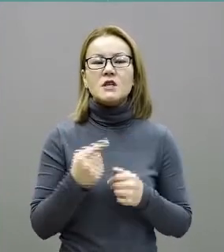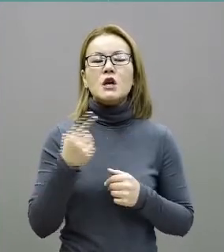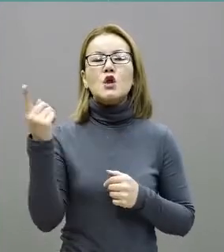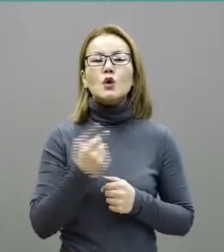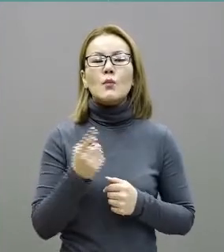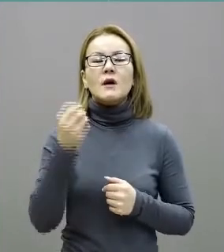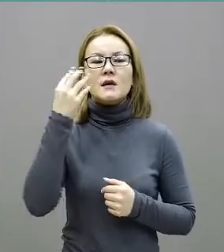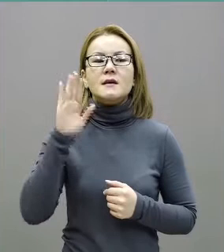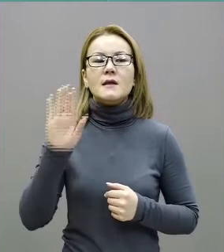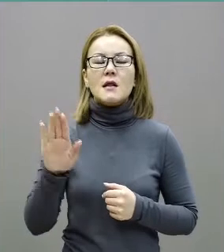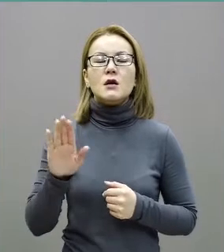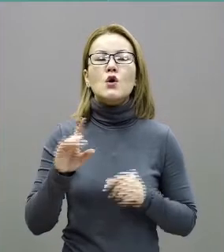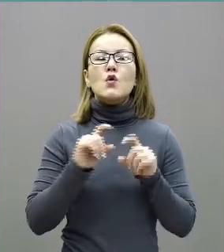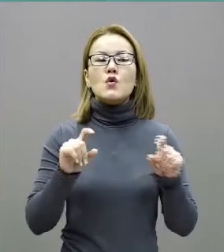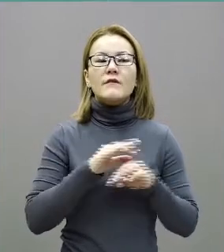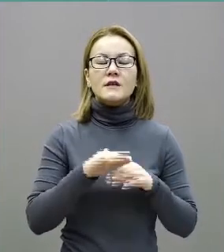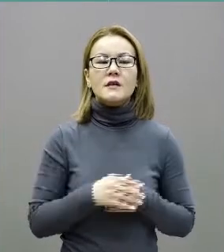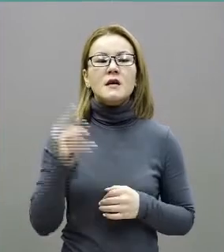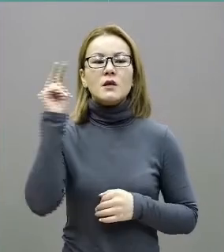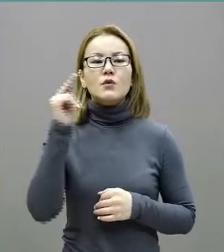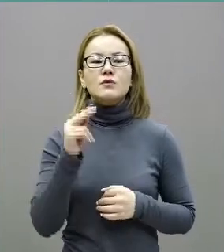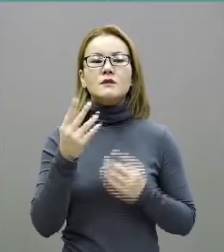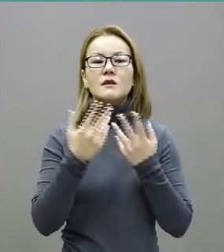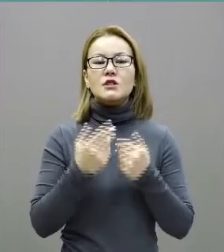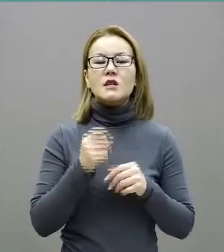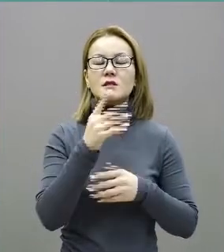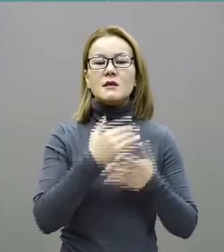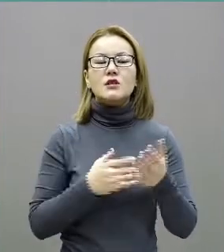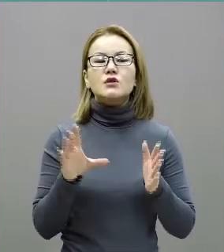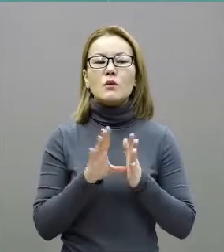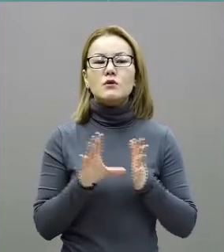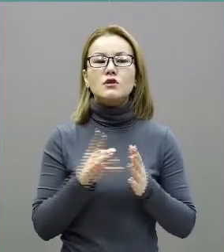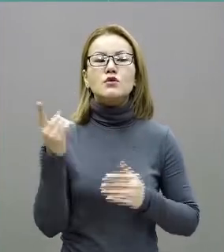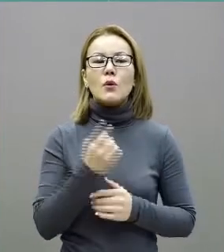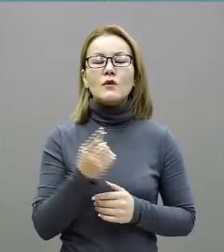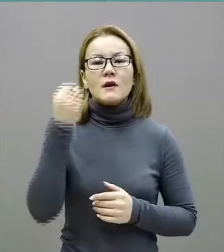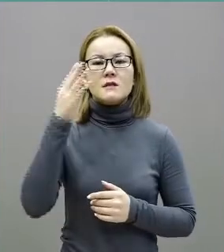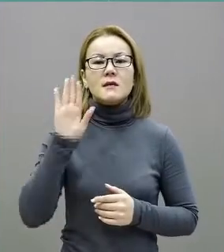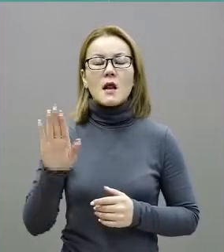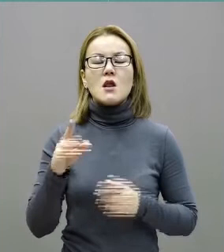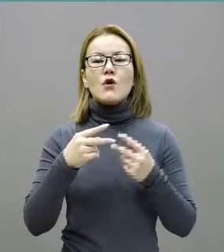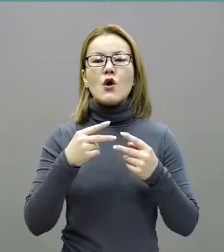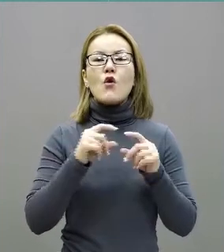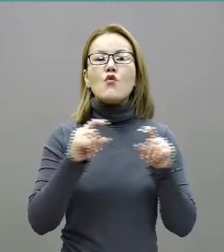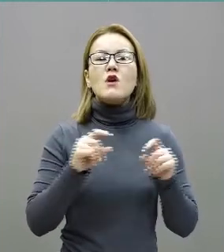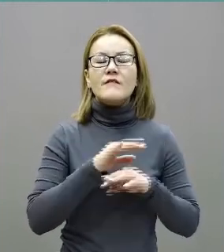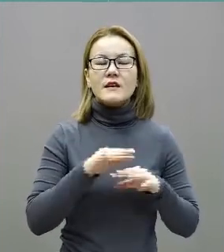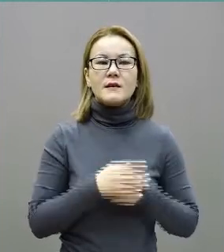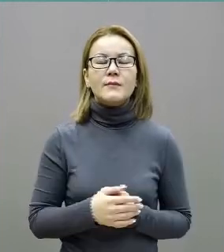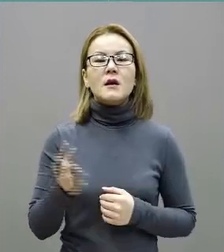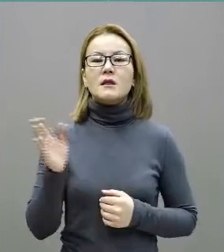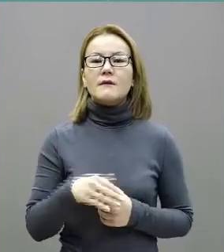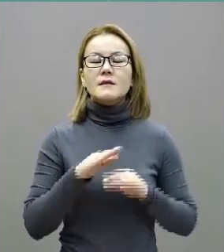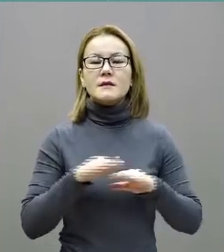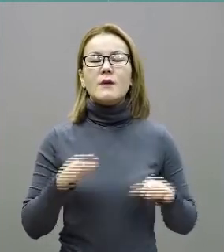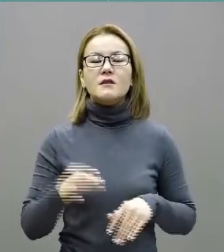рациональных уравнений на учимся решать задачи с помощью дробно рационального уравнения итак